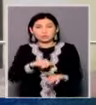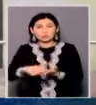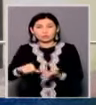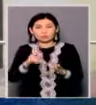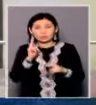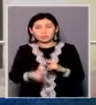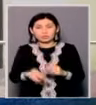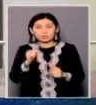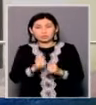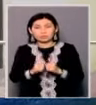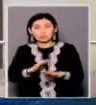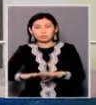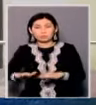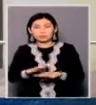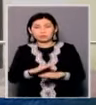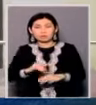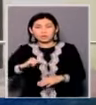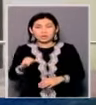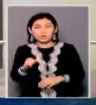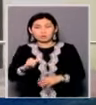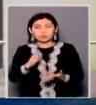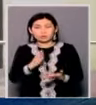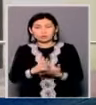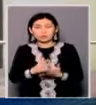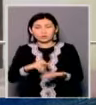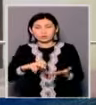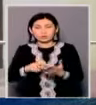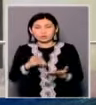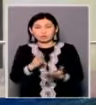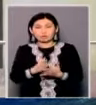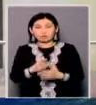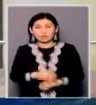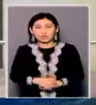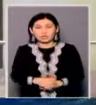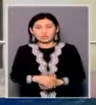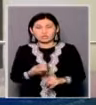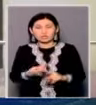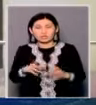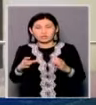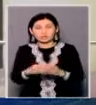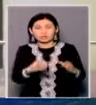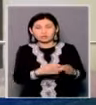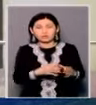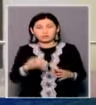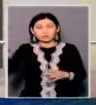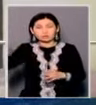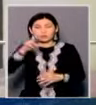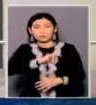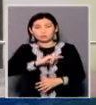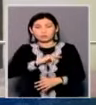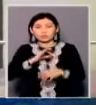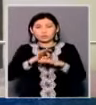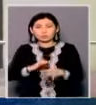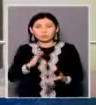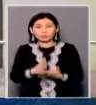кейін жекеменшік мемлекеттік әріптестік жобасы шеңберінде кезең-кезеңмен жарықтандыру жұмыстары жүргізілетін